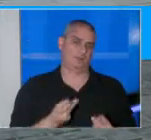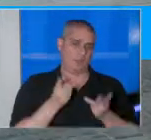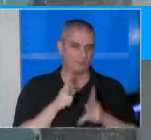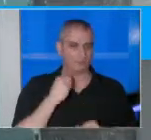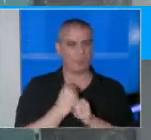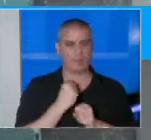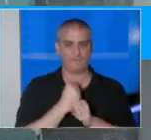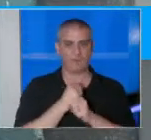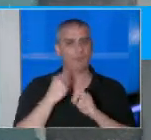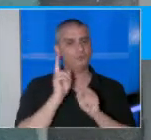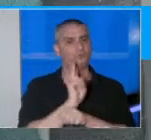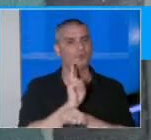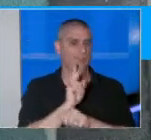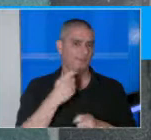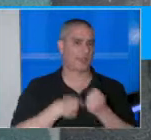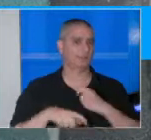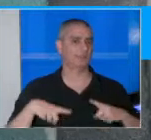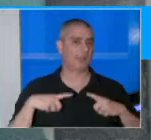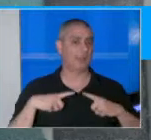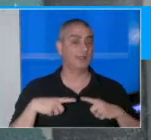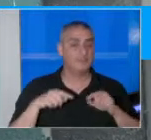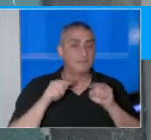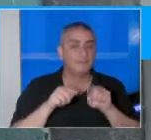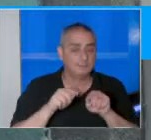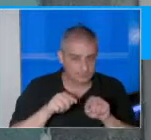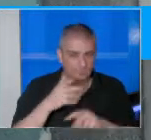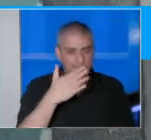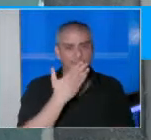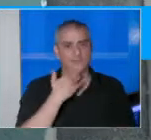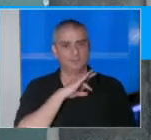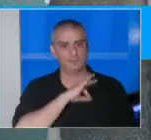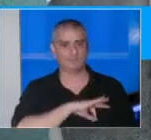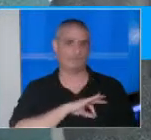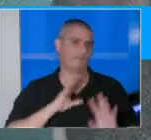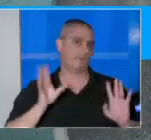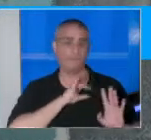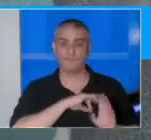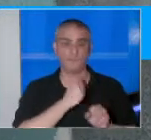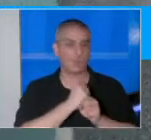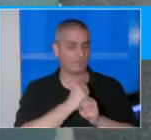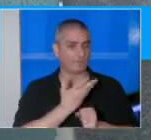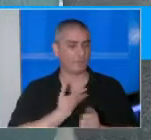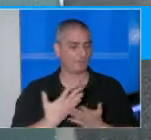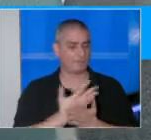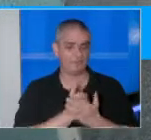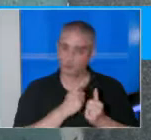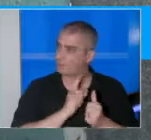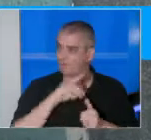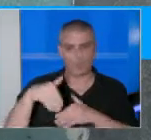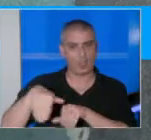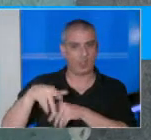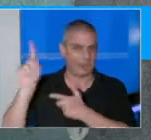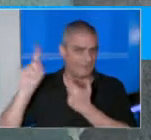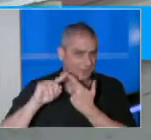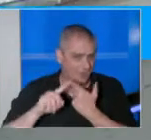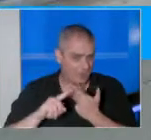להם לפעול, שומרים אותם חיים, מהחיים האלה, מדינת ישראל מרוויחה, היא מרוויחה את זה שהעובדים האלה מקבלים מזכורת ולא הולכים לשירות